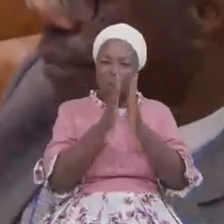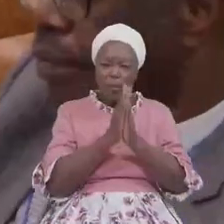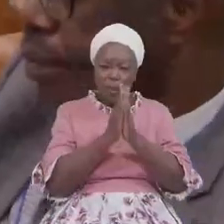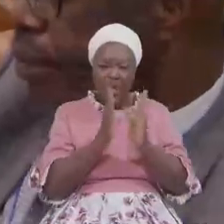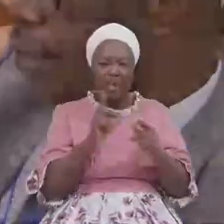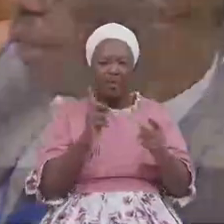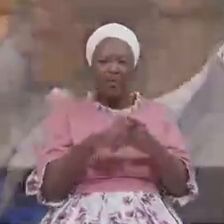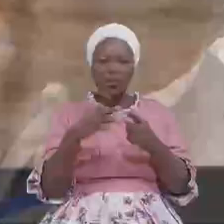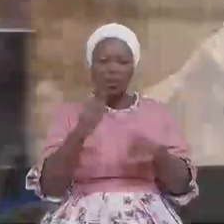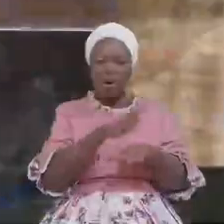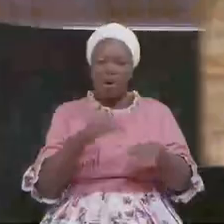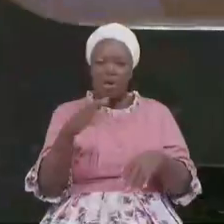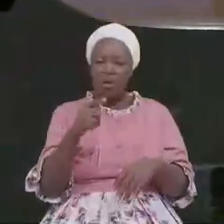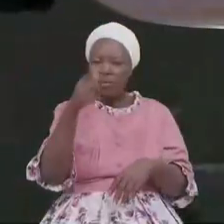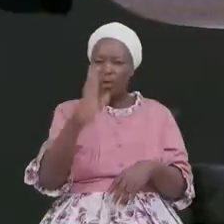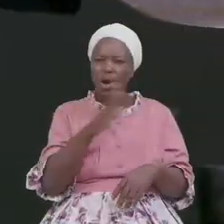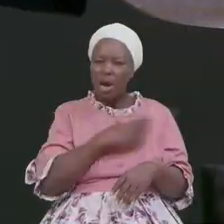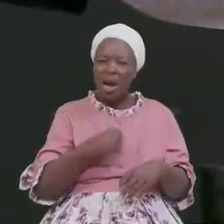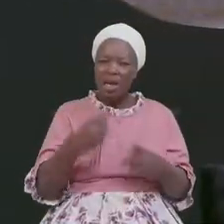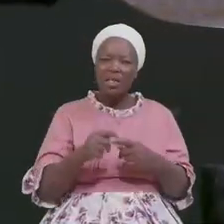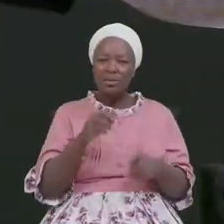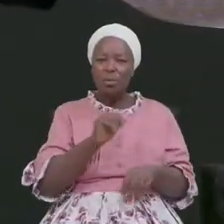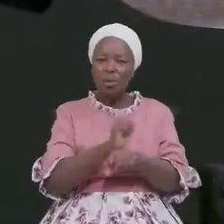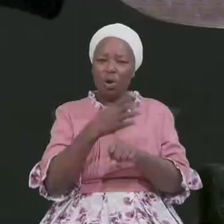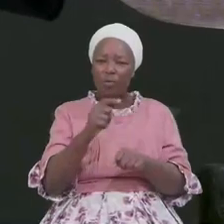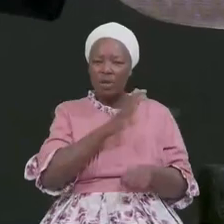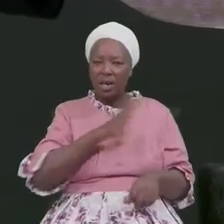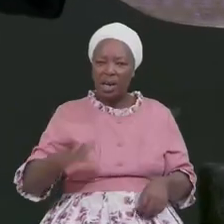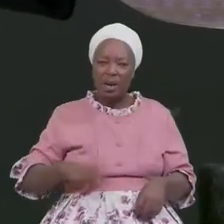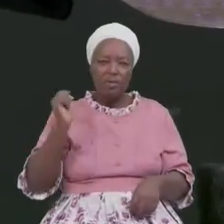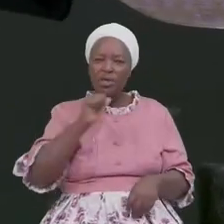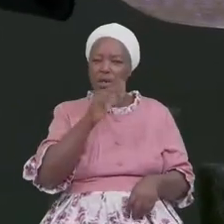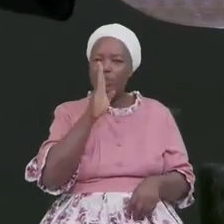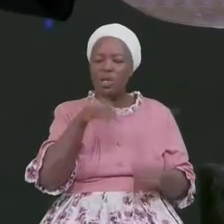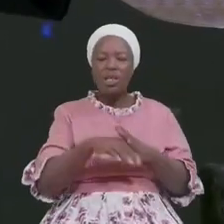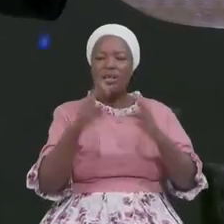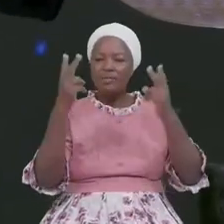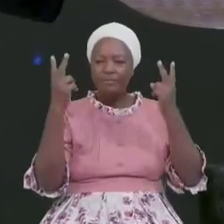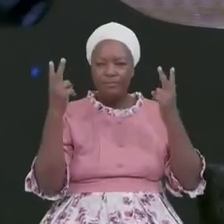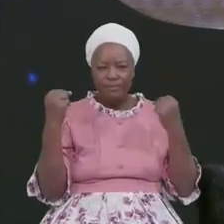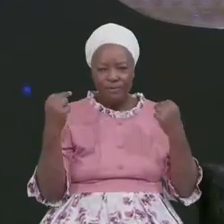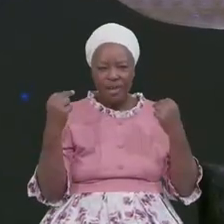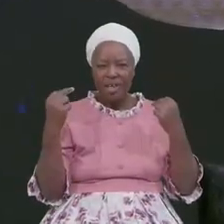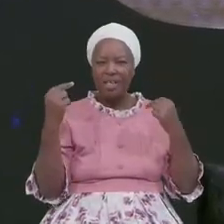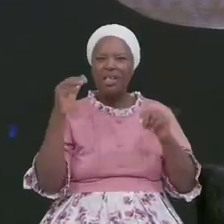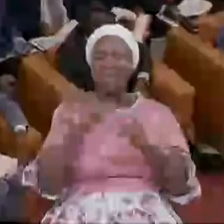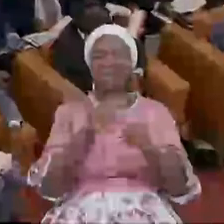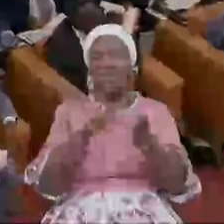Ta dévotion à l'appel de Dieu et à la commission de Christ ne sera pas vaine.